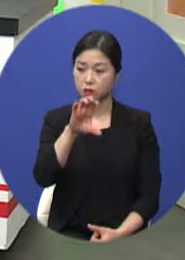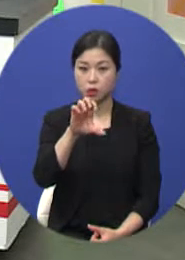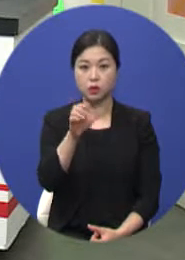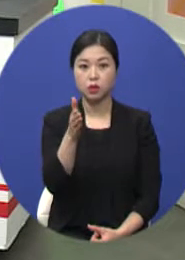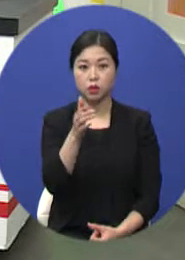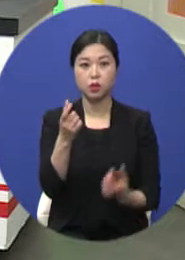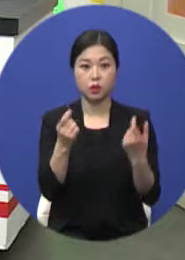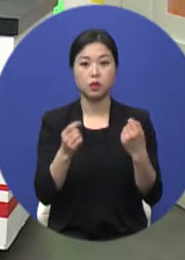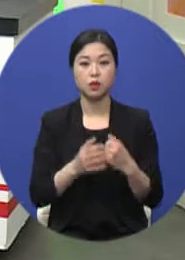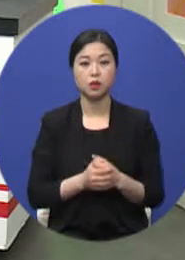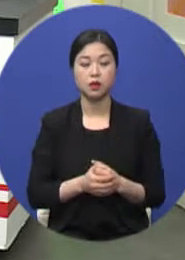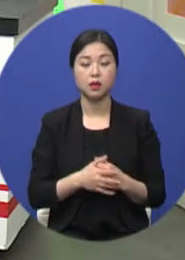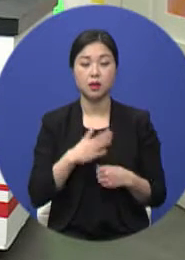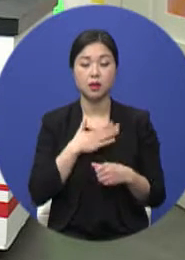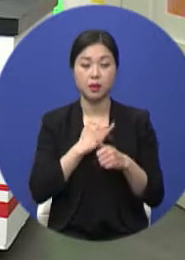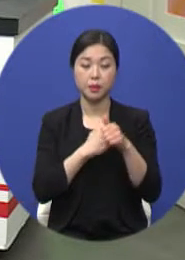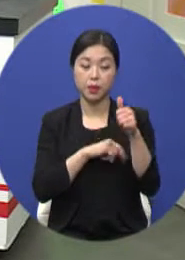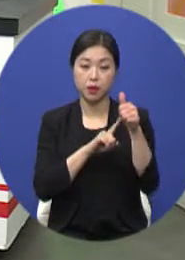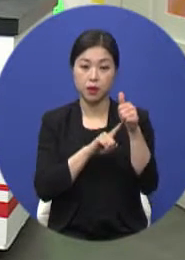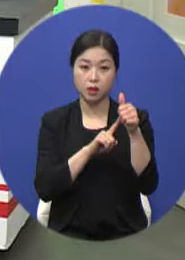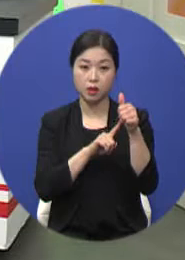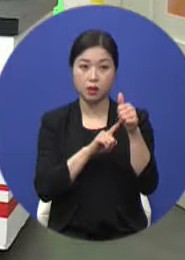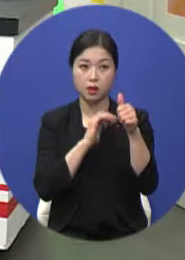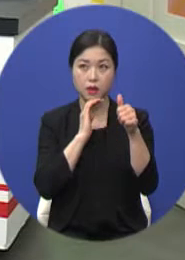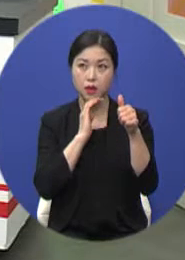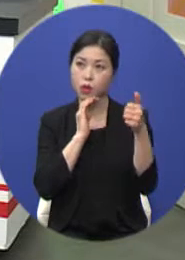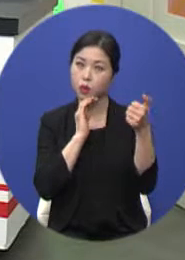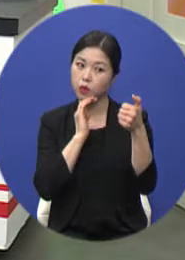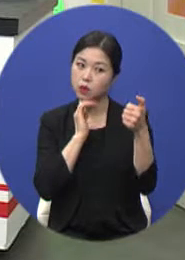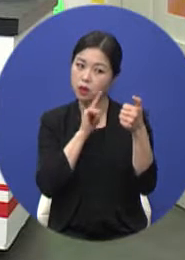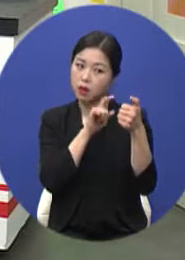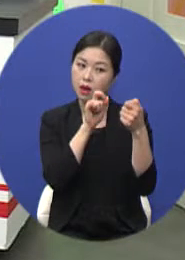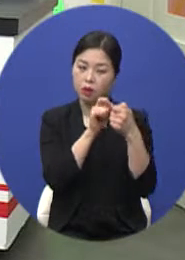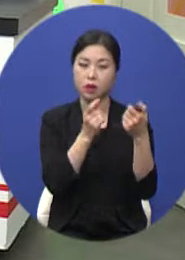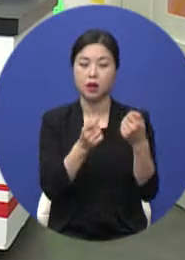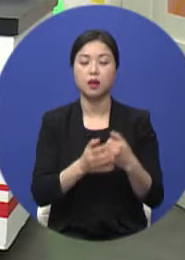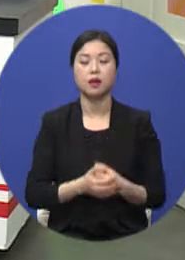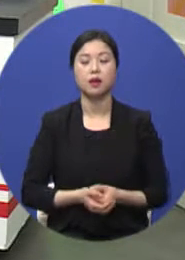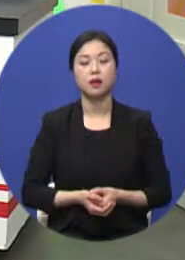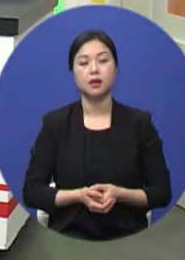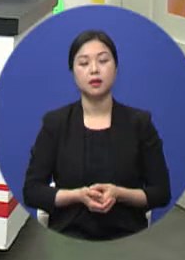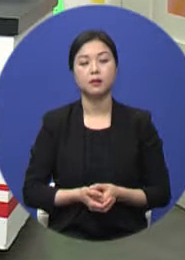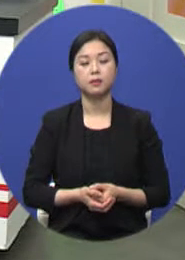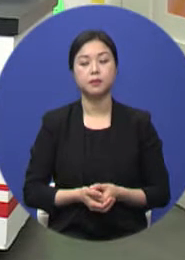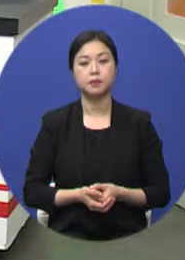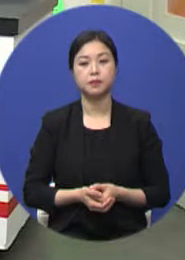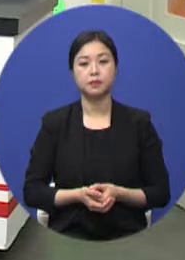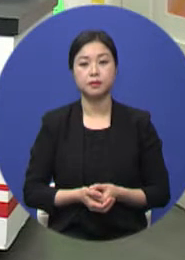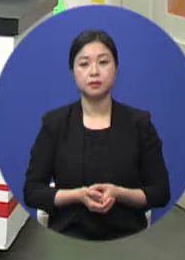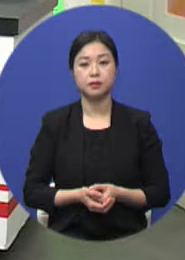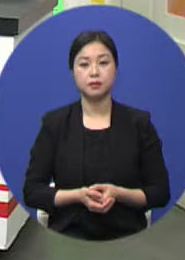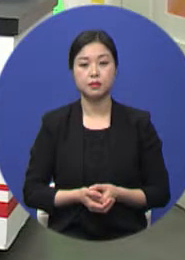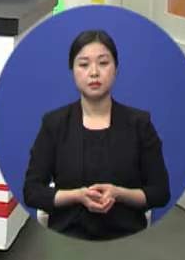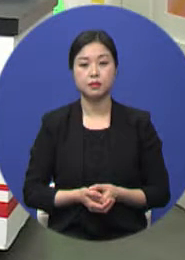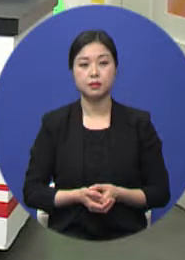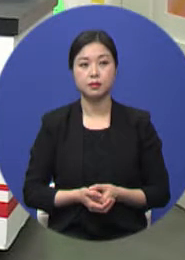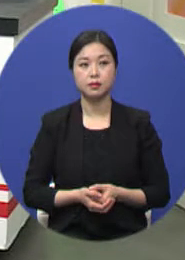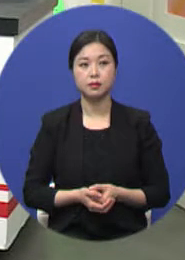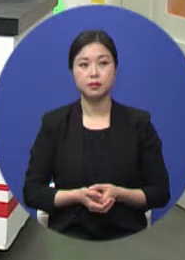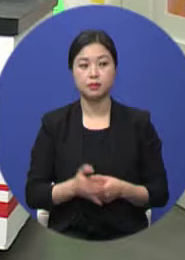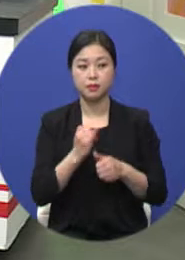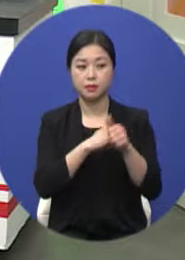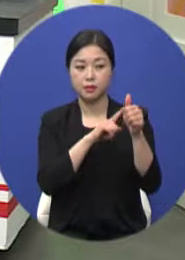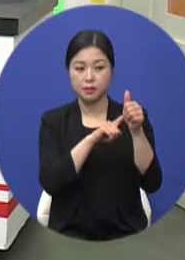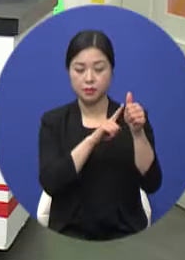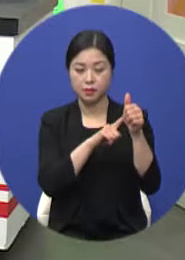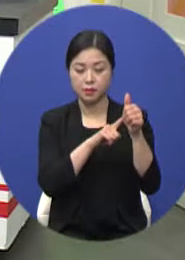네. 예, 남편은 이제 50이 좀 돼 가고요. 네. 근데 예, 남편이 좀 다른